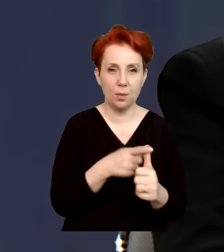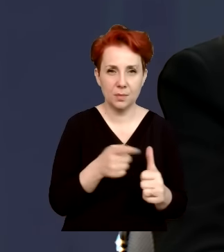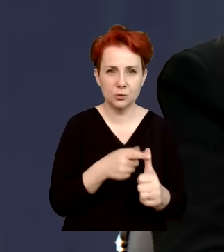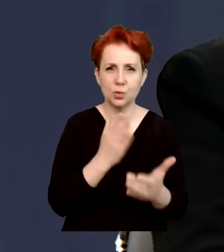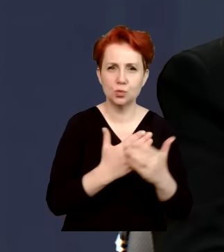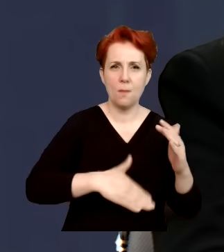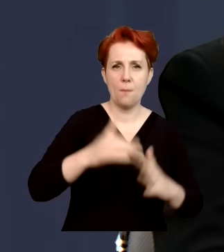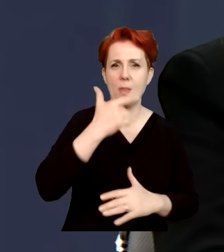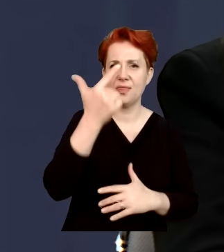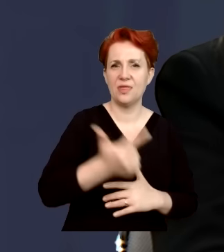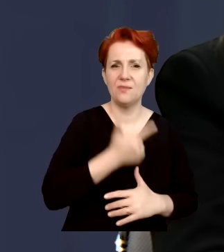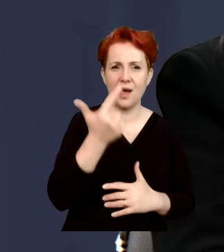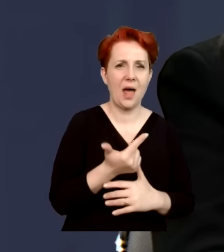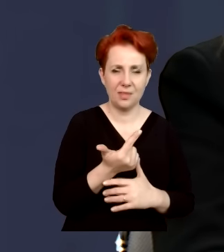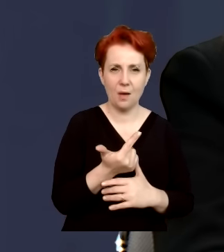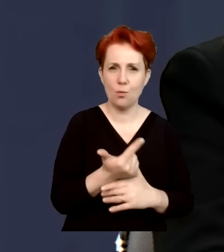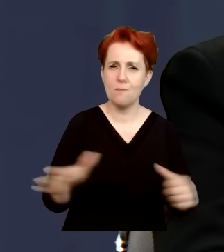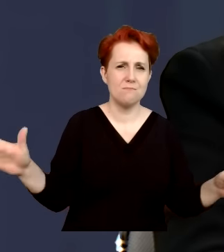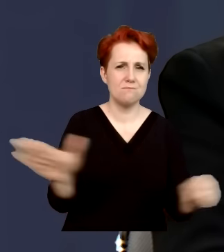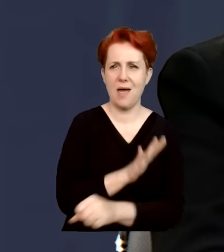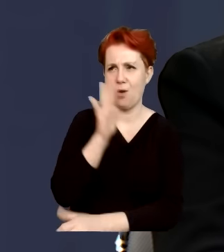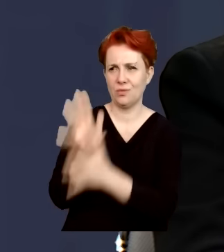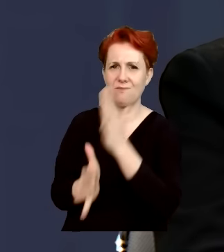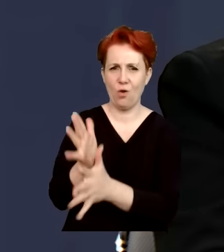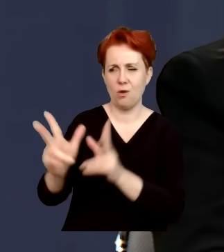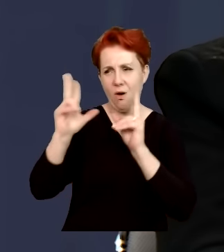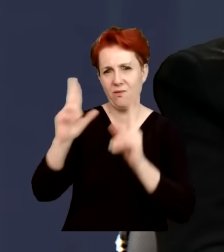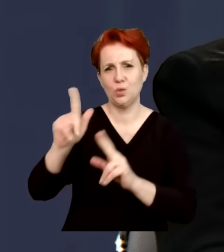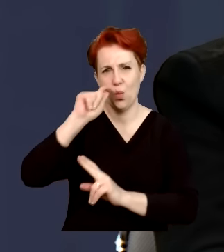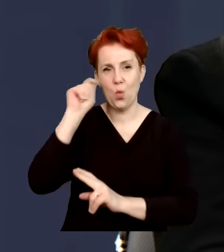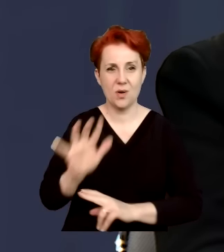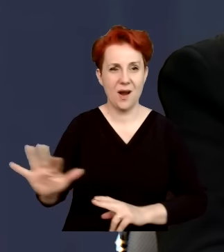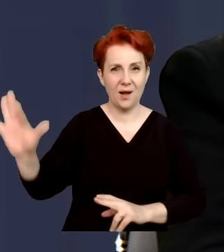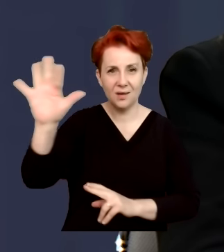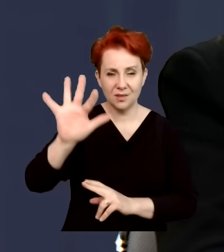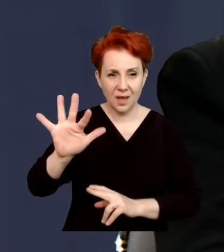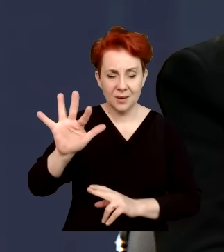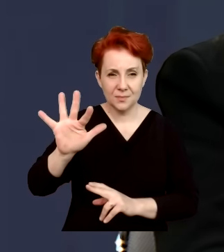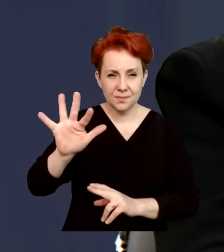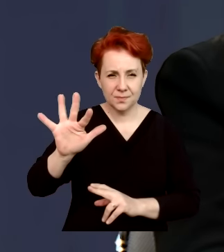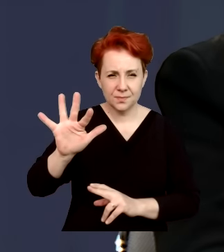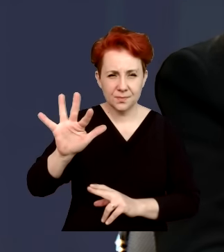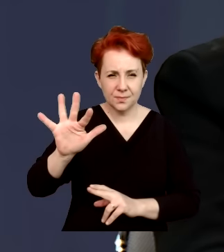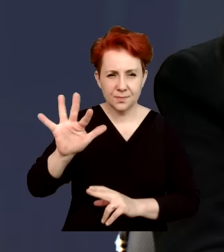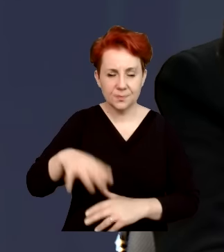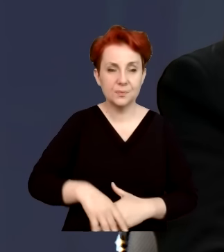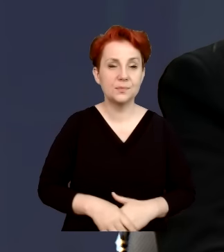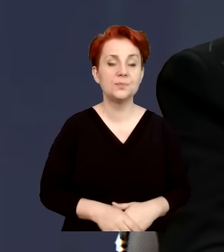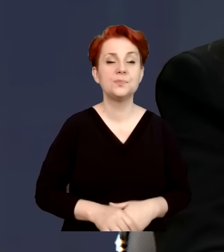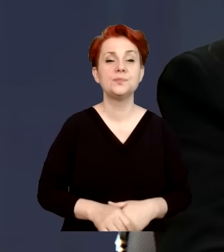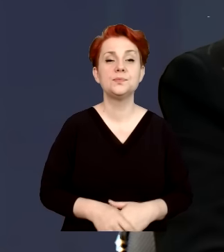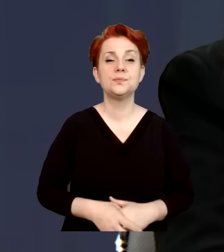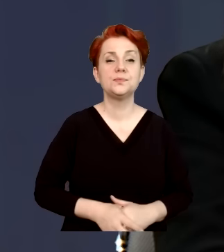2 lat pełnoskalowa wojna na Ukrainie i ciągłe pogróżki ze strony Rosji.